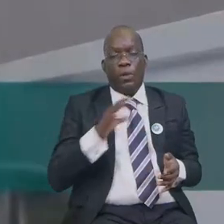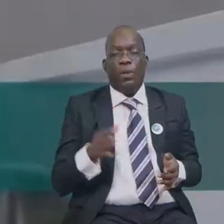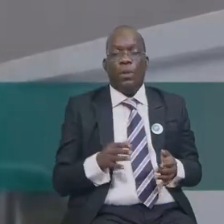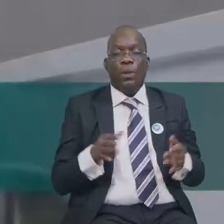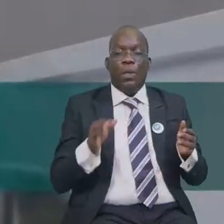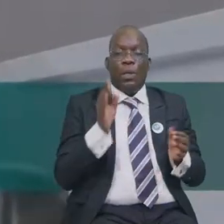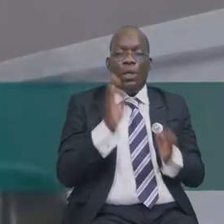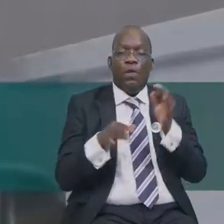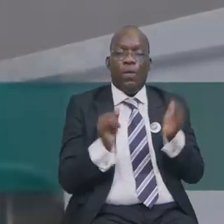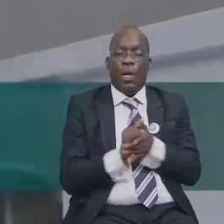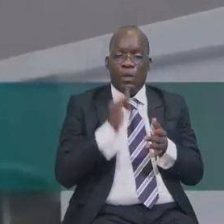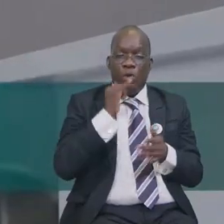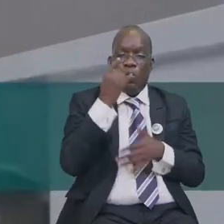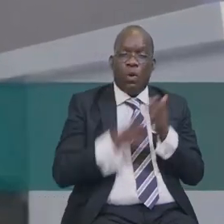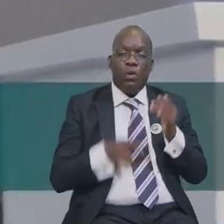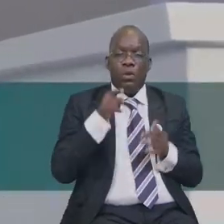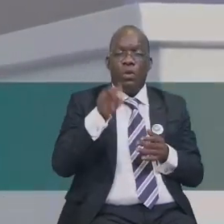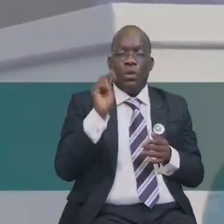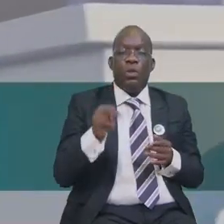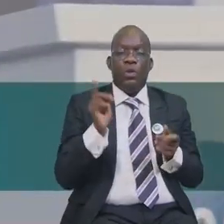C'est ce qu'il faut confesser, mais